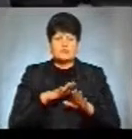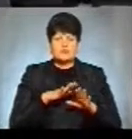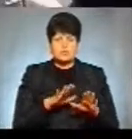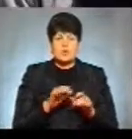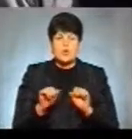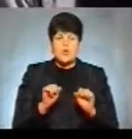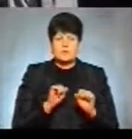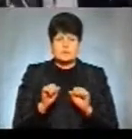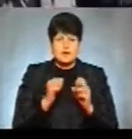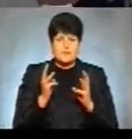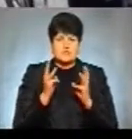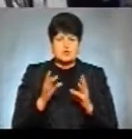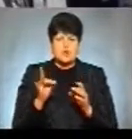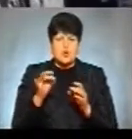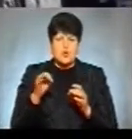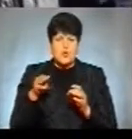пожежної роти у